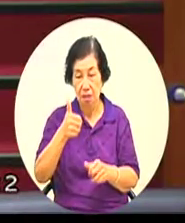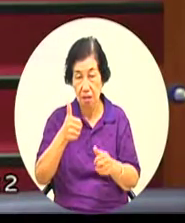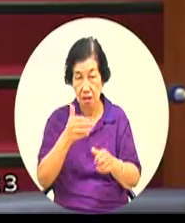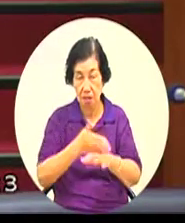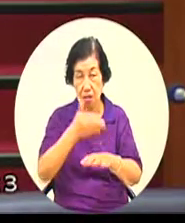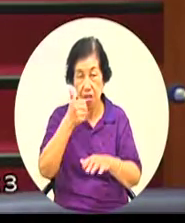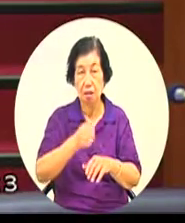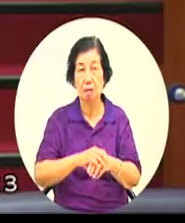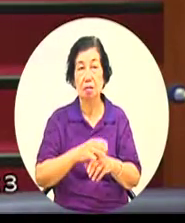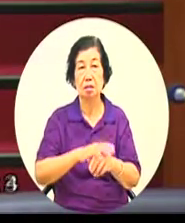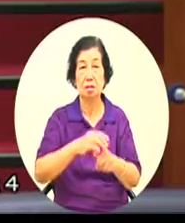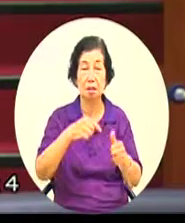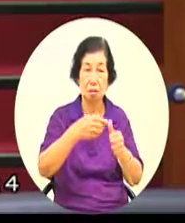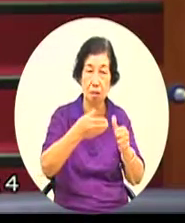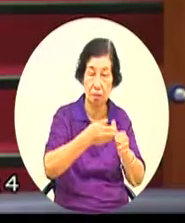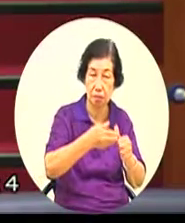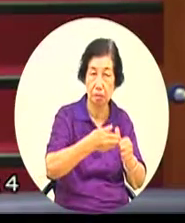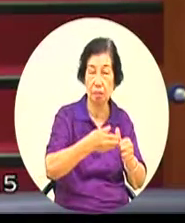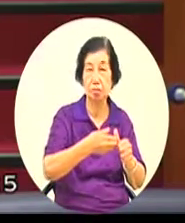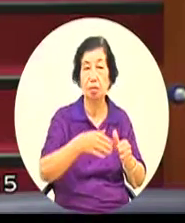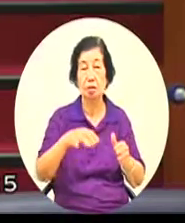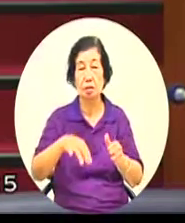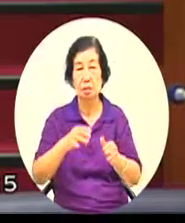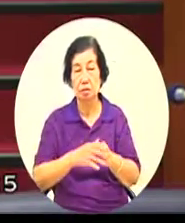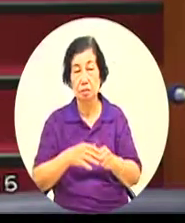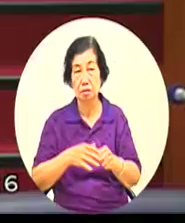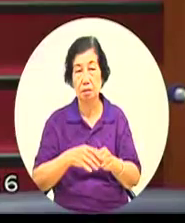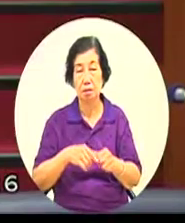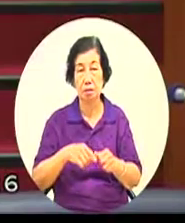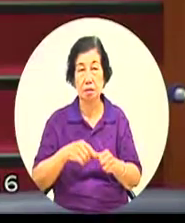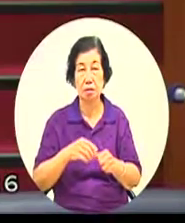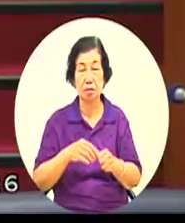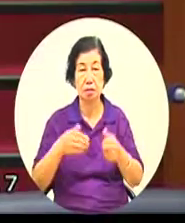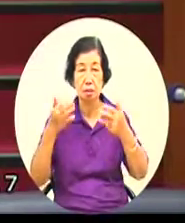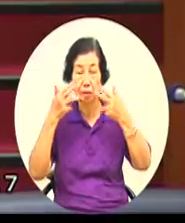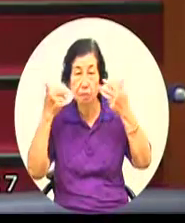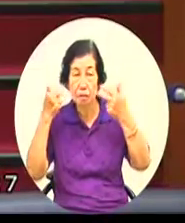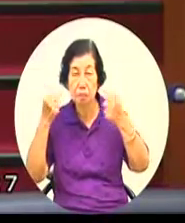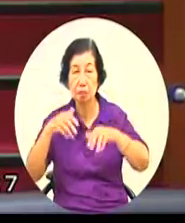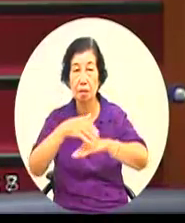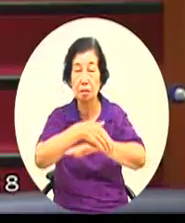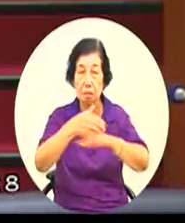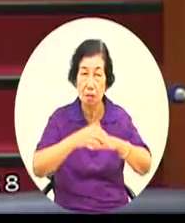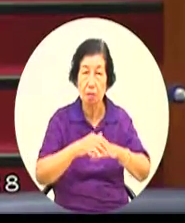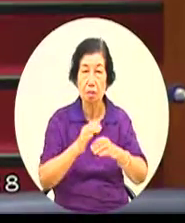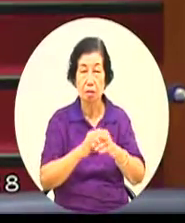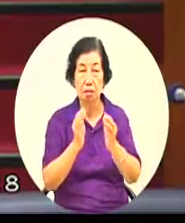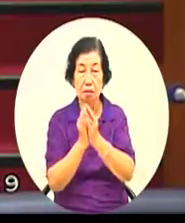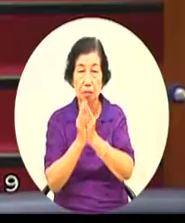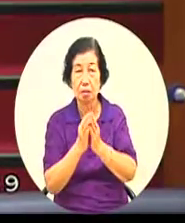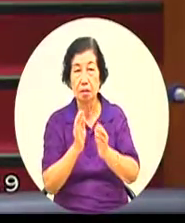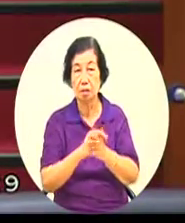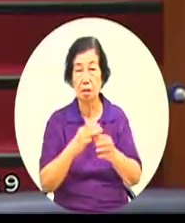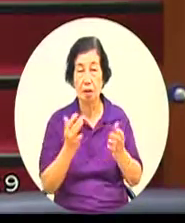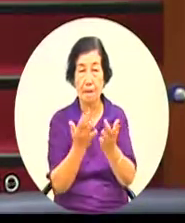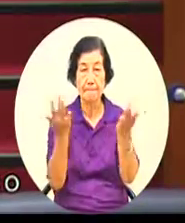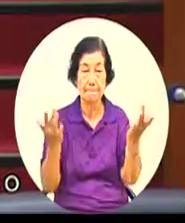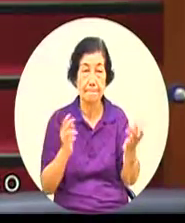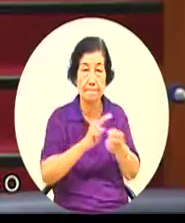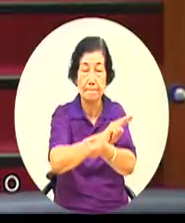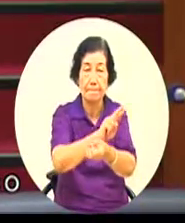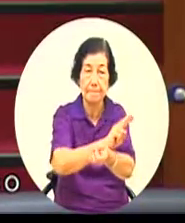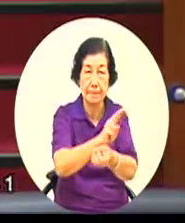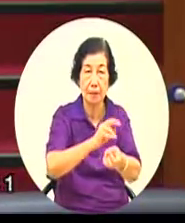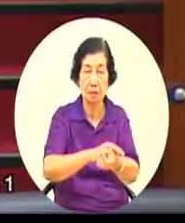政府也经常重视我们整个纳马夏原乡甚至于桃园茂林的这个教育了。 有很多的老